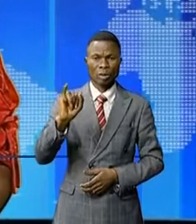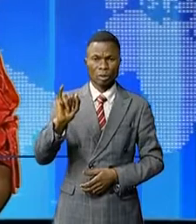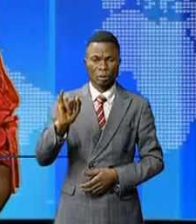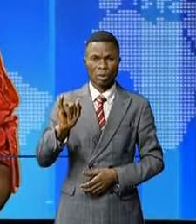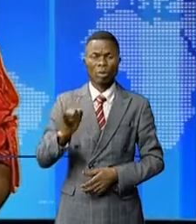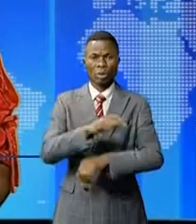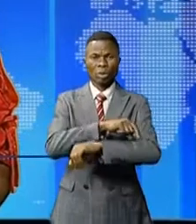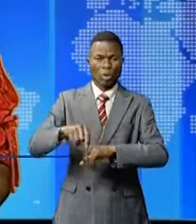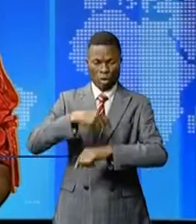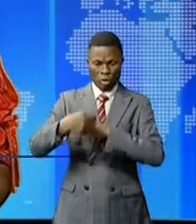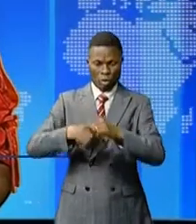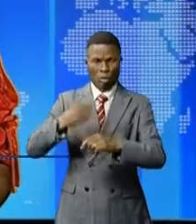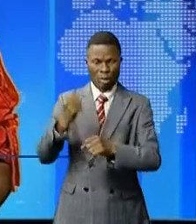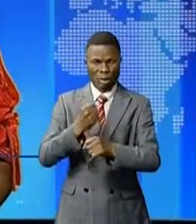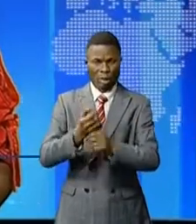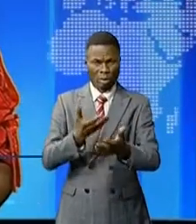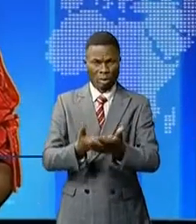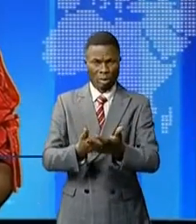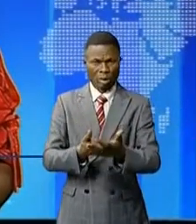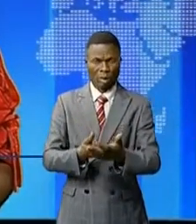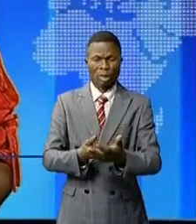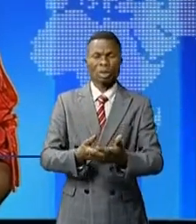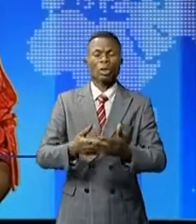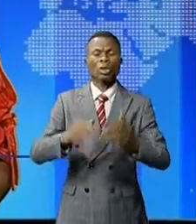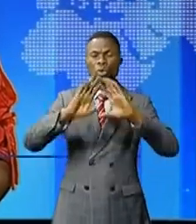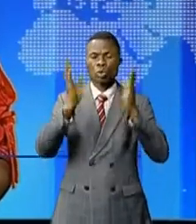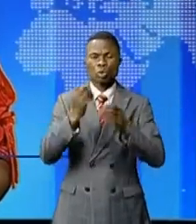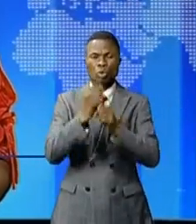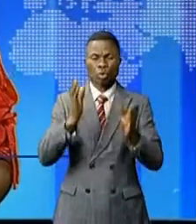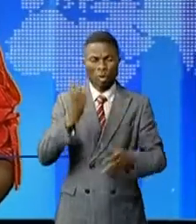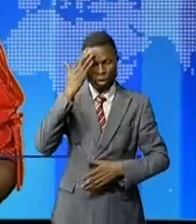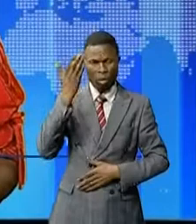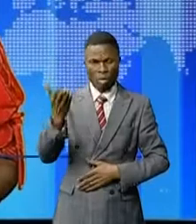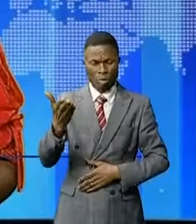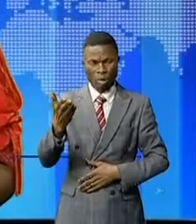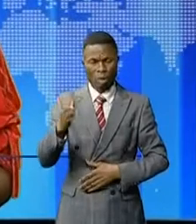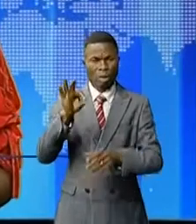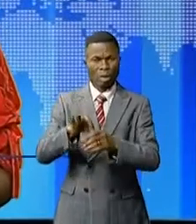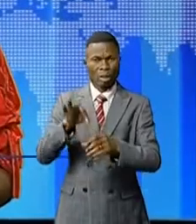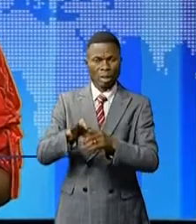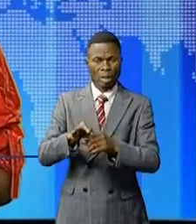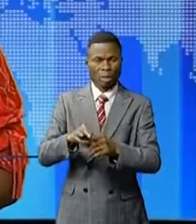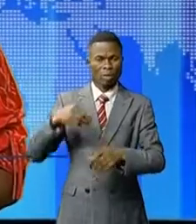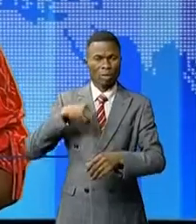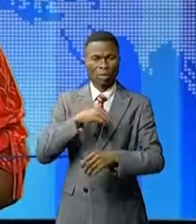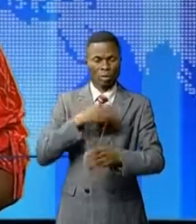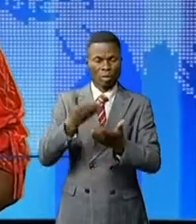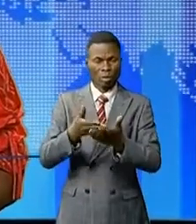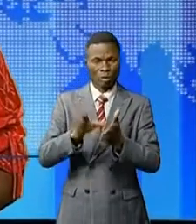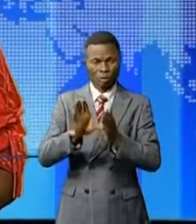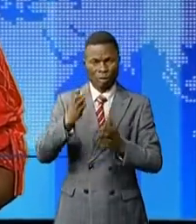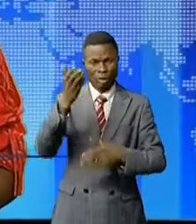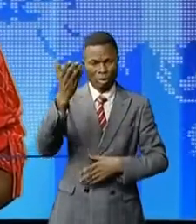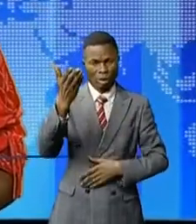barreaux peuvent reprendre leur fonctionnement. Les animateurs sont connus après les élections de membres par leur père. Junior